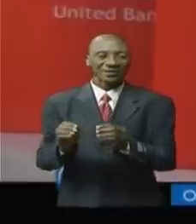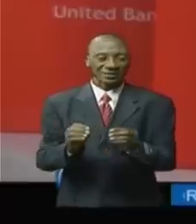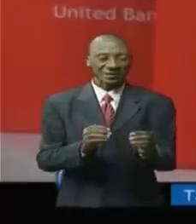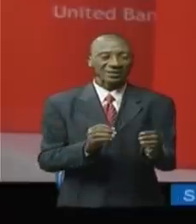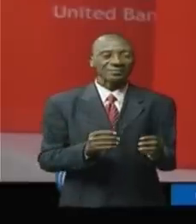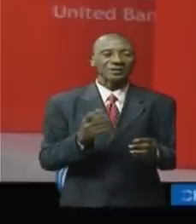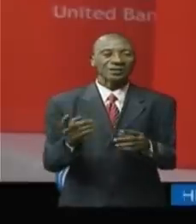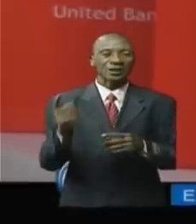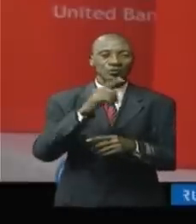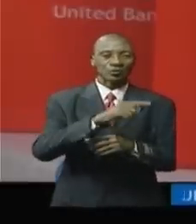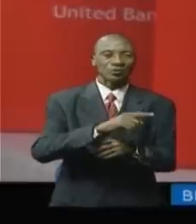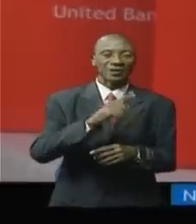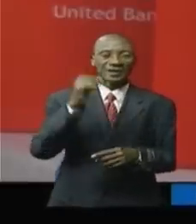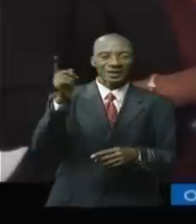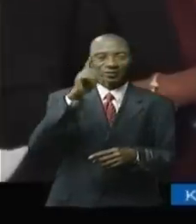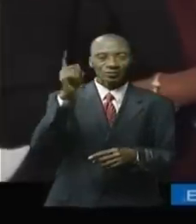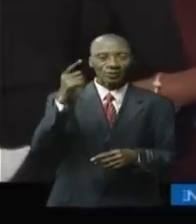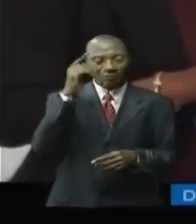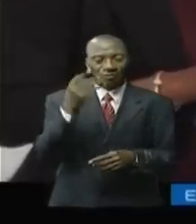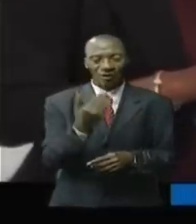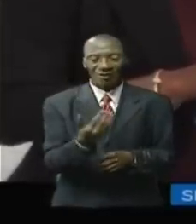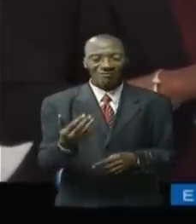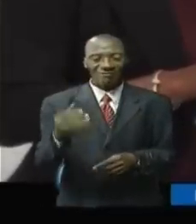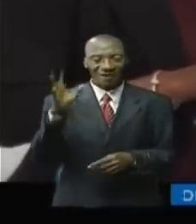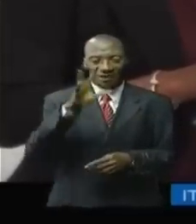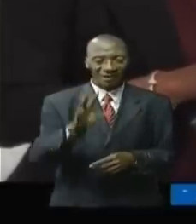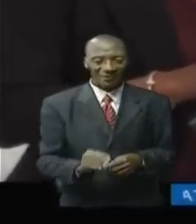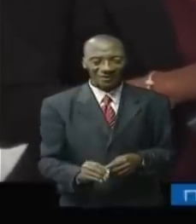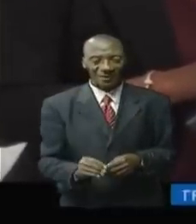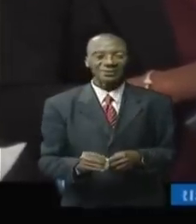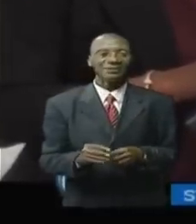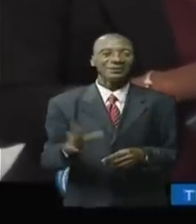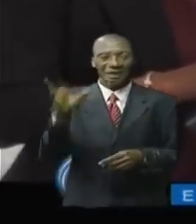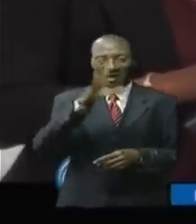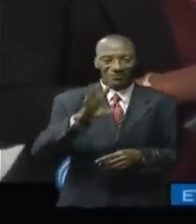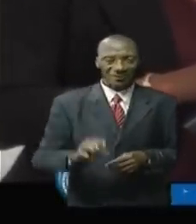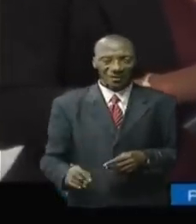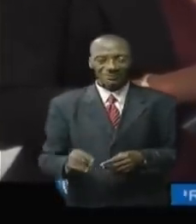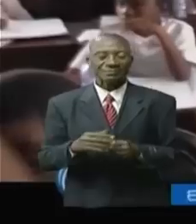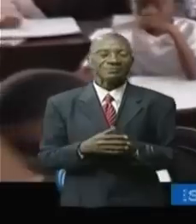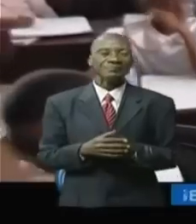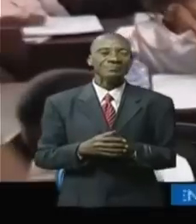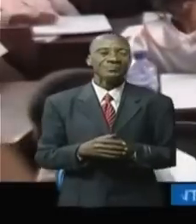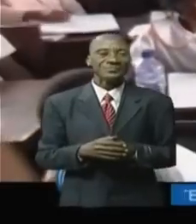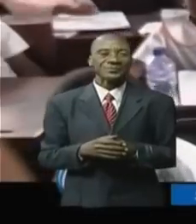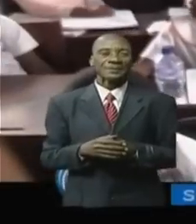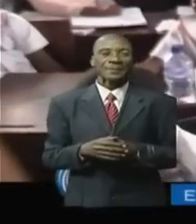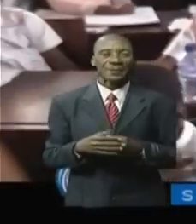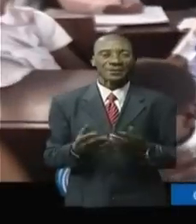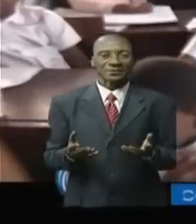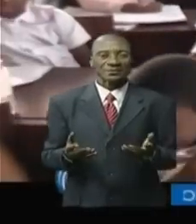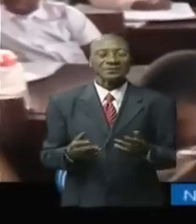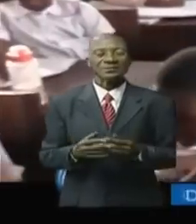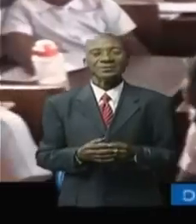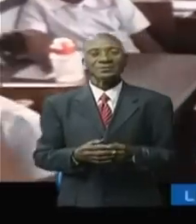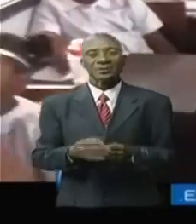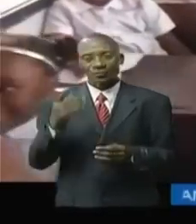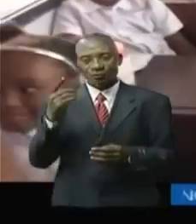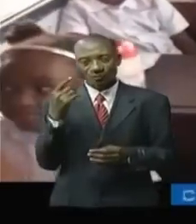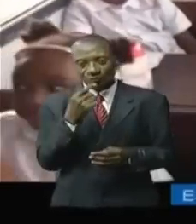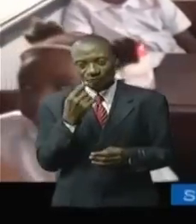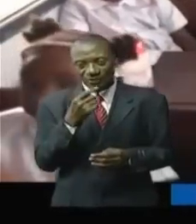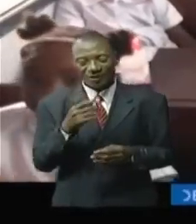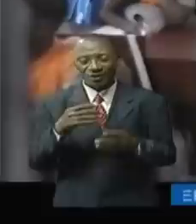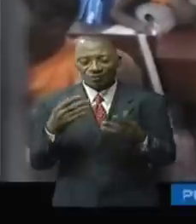La fondation UBA qui encourage un enfant à lire un livre aujourd'hui et tous les jours afin de lui donner le goût de la lecture, s'est